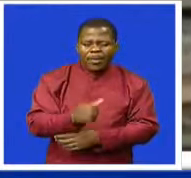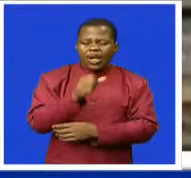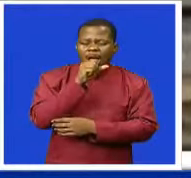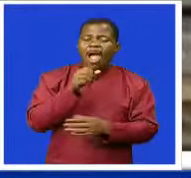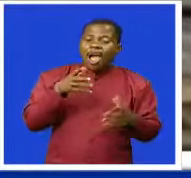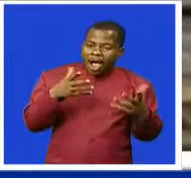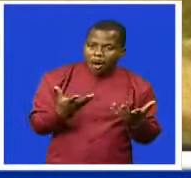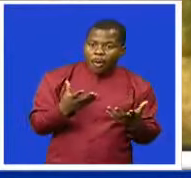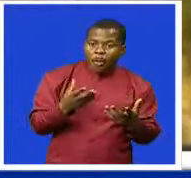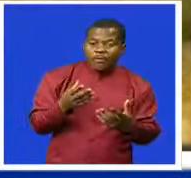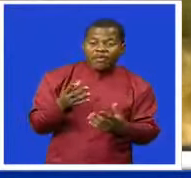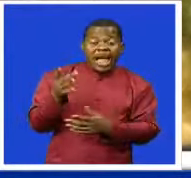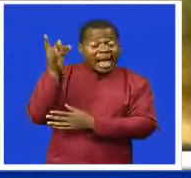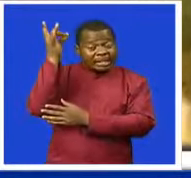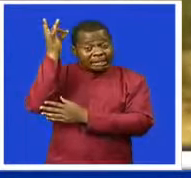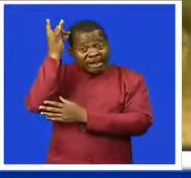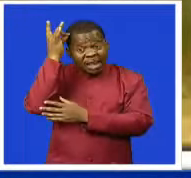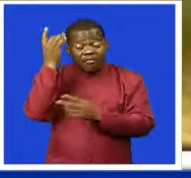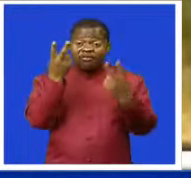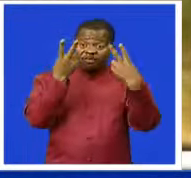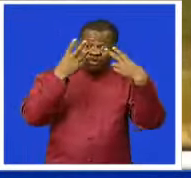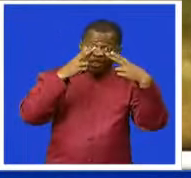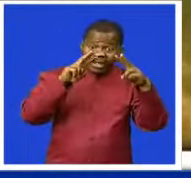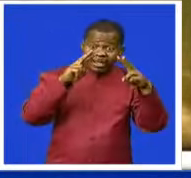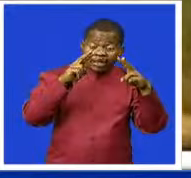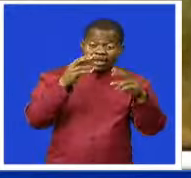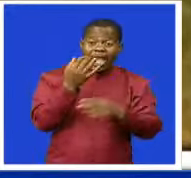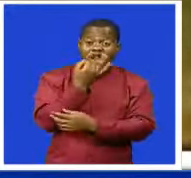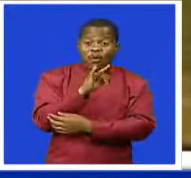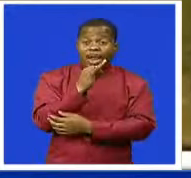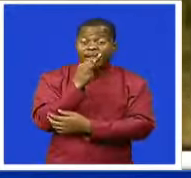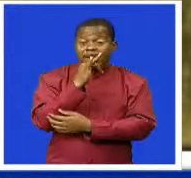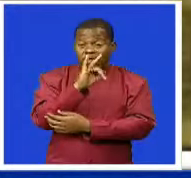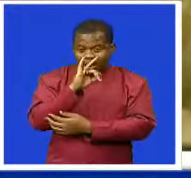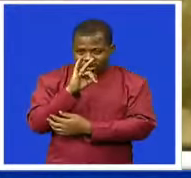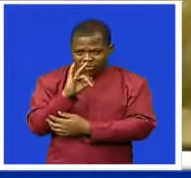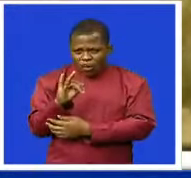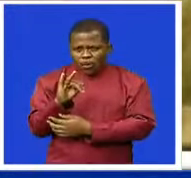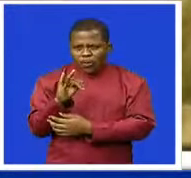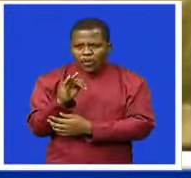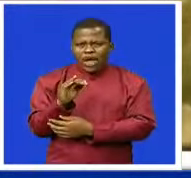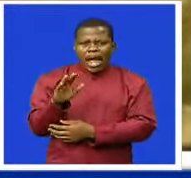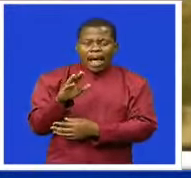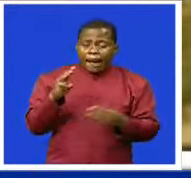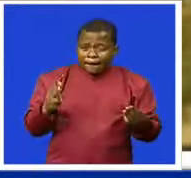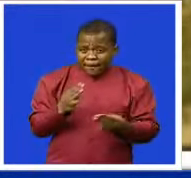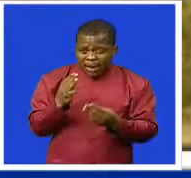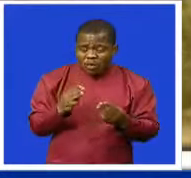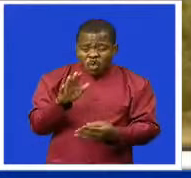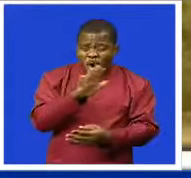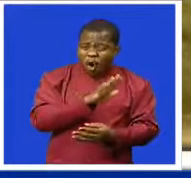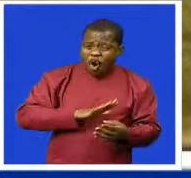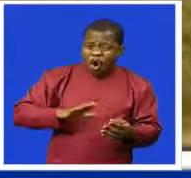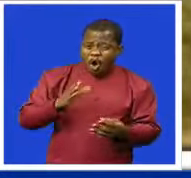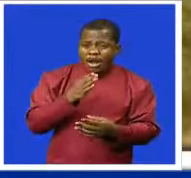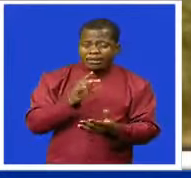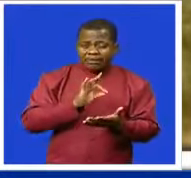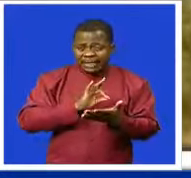manje lahlobile Sincumo lesiphume kulo mhlangano ukuthi ngemsombuluko likomiti nelibandla